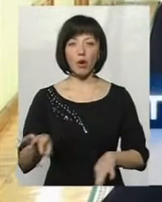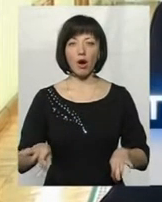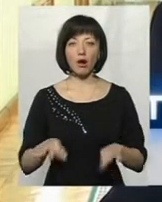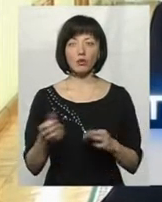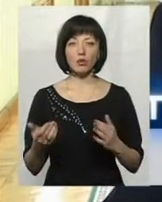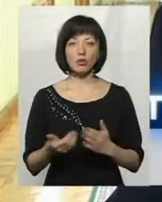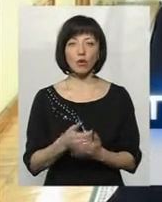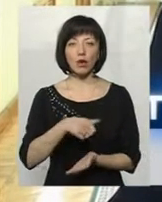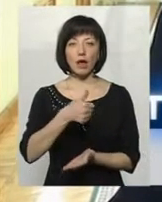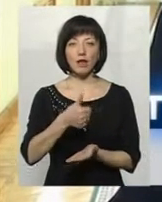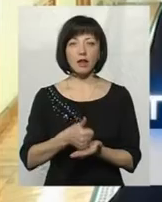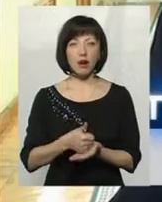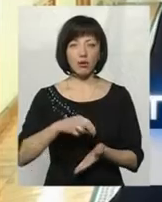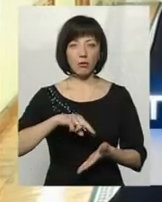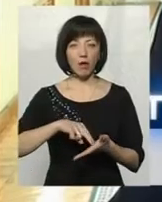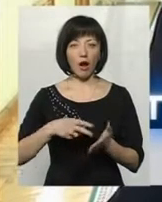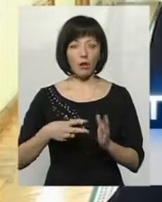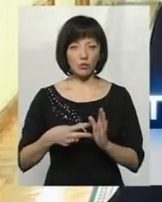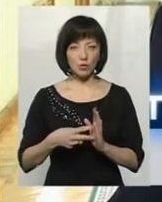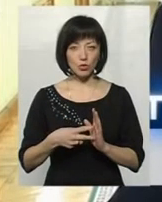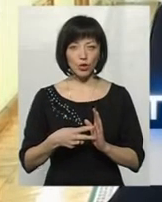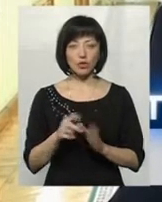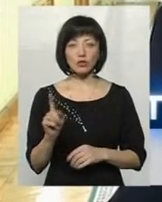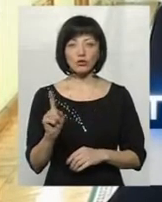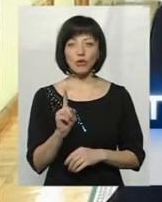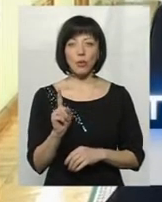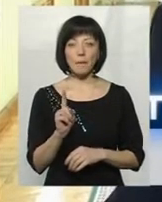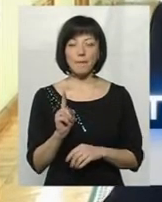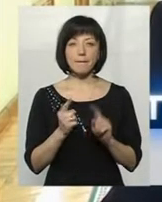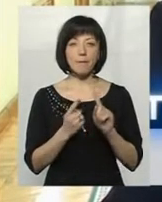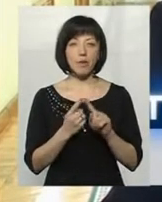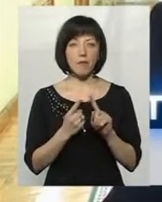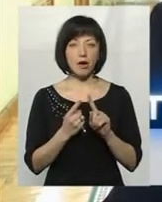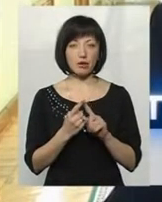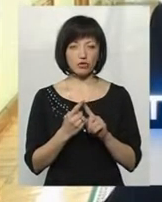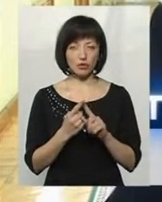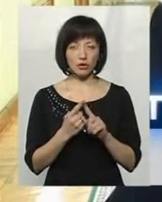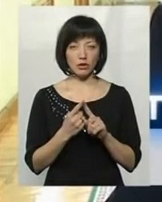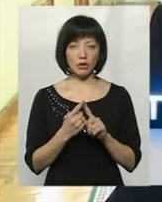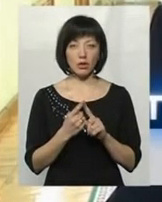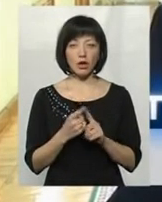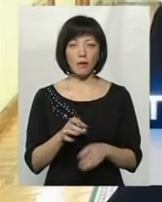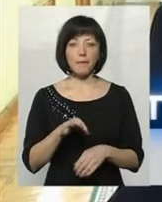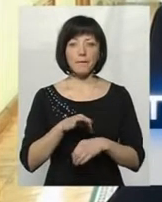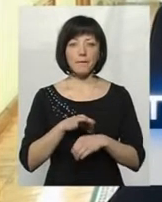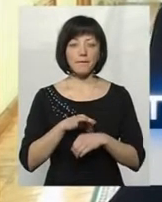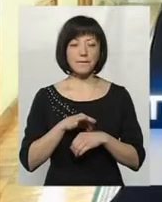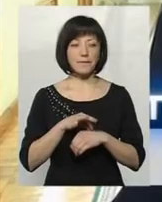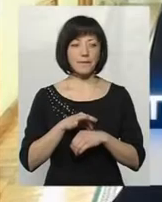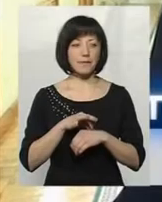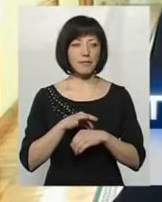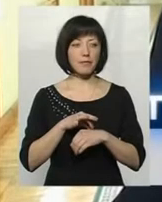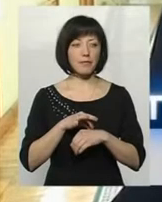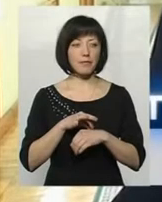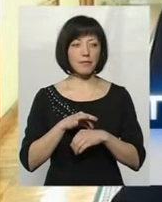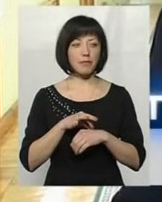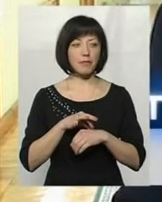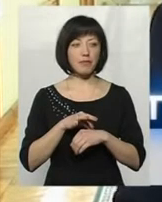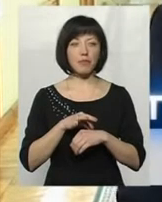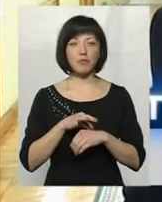оновлення генерального плану, щоб, по-перше, якби привести вже все до